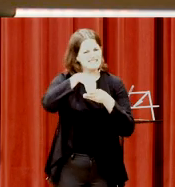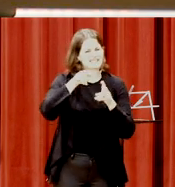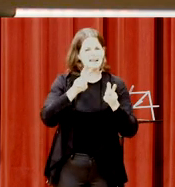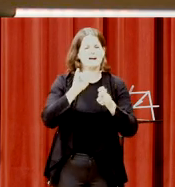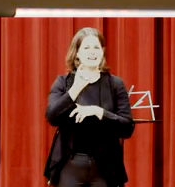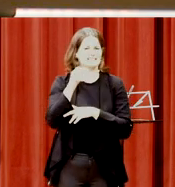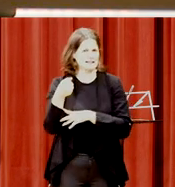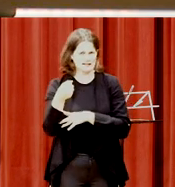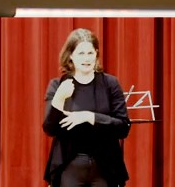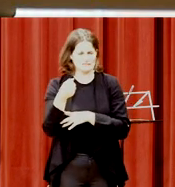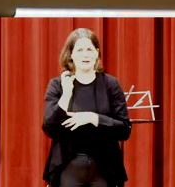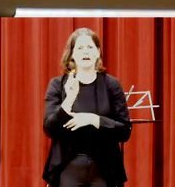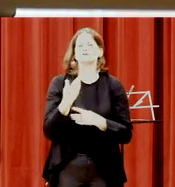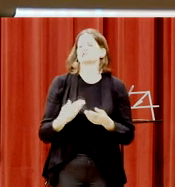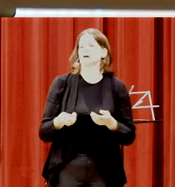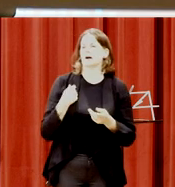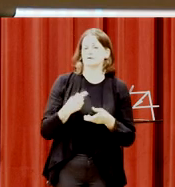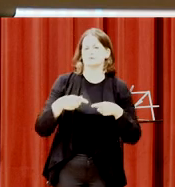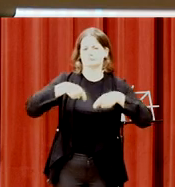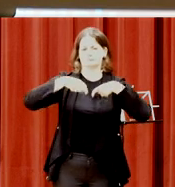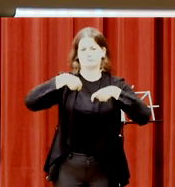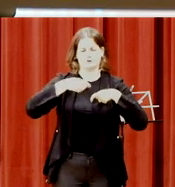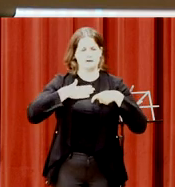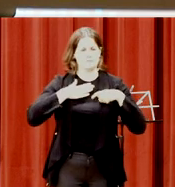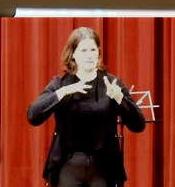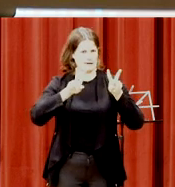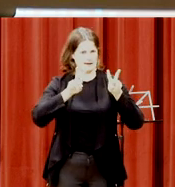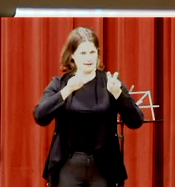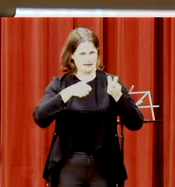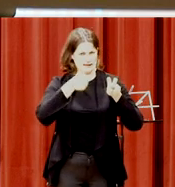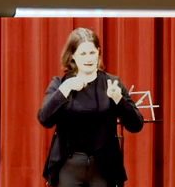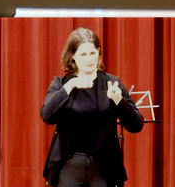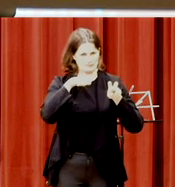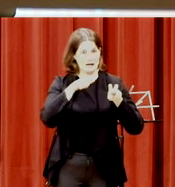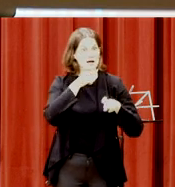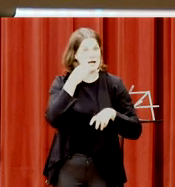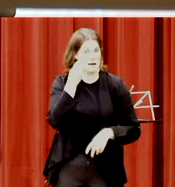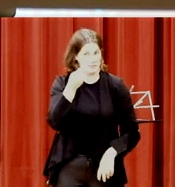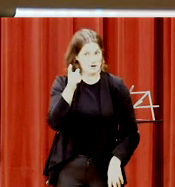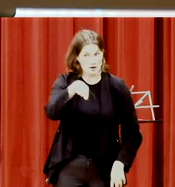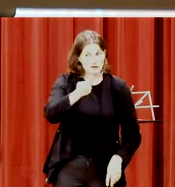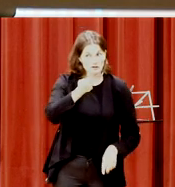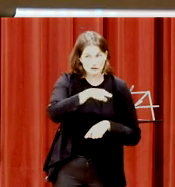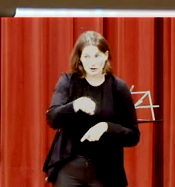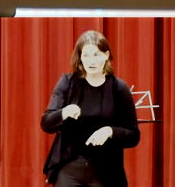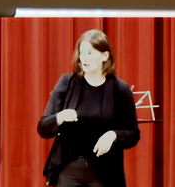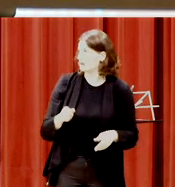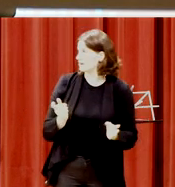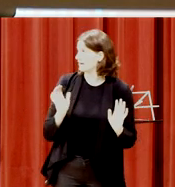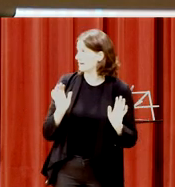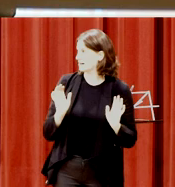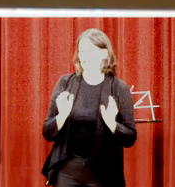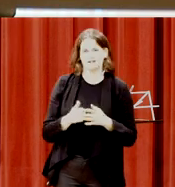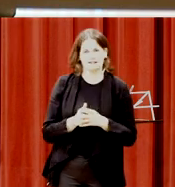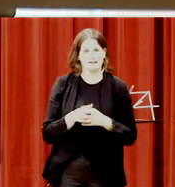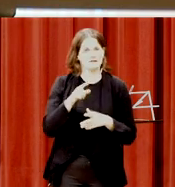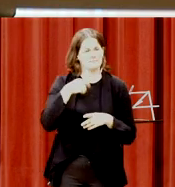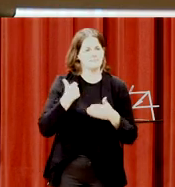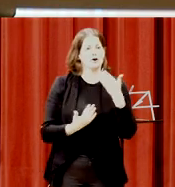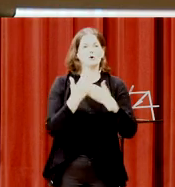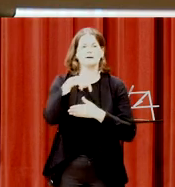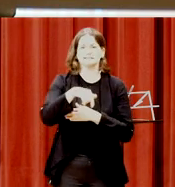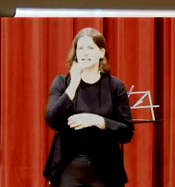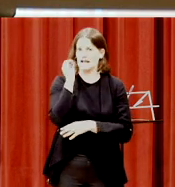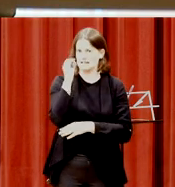millor elecció possible per arrencar aquesta xerrada. Però de totes maneres he de reconèixer que aquest títol no és el que em va